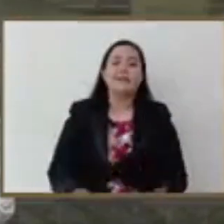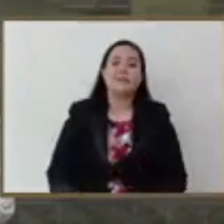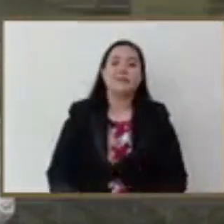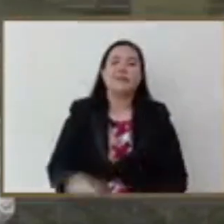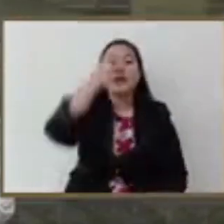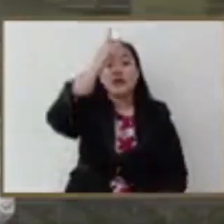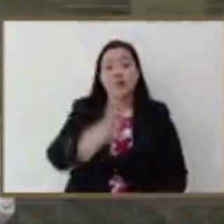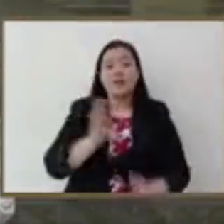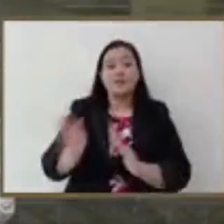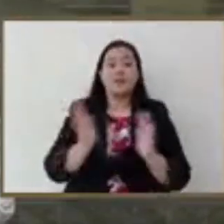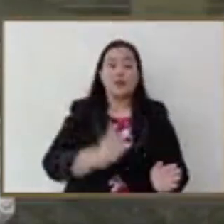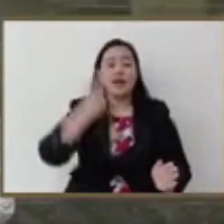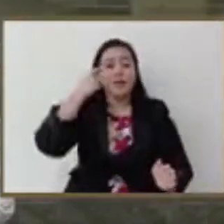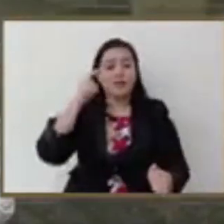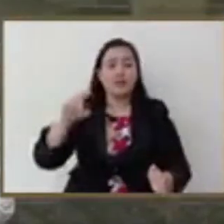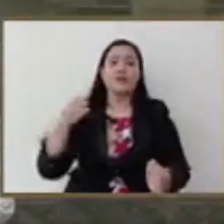if you can.